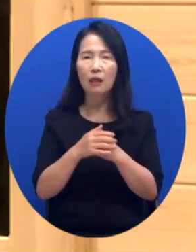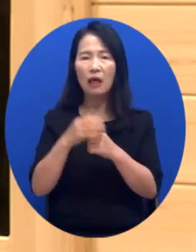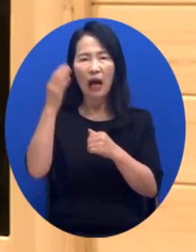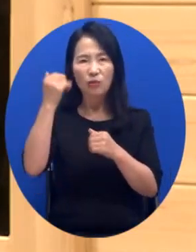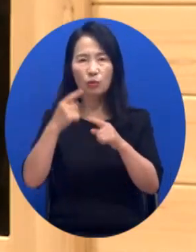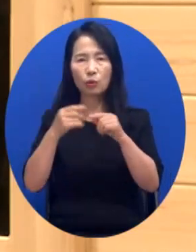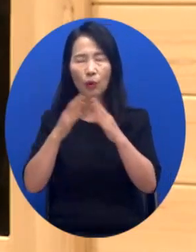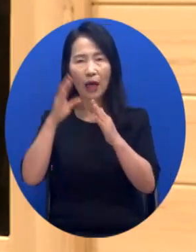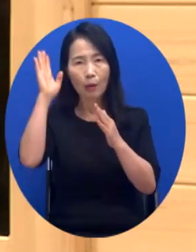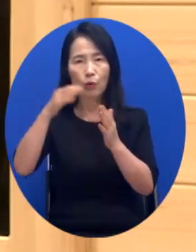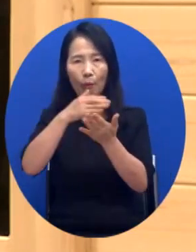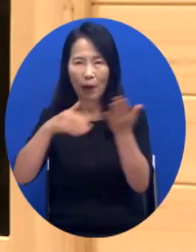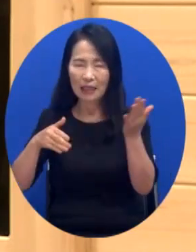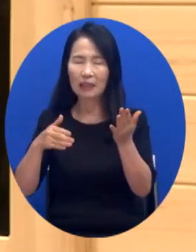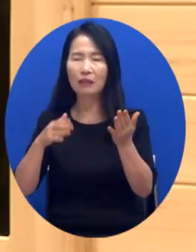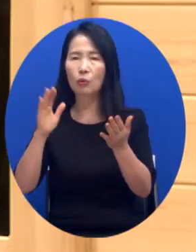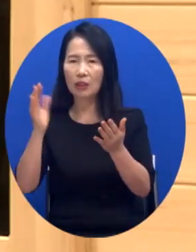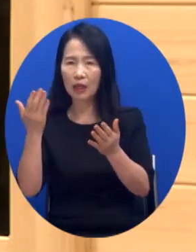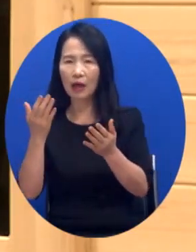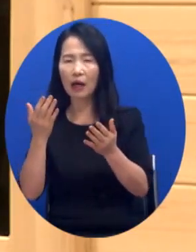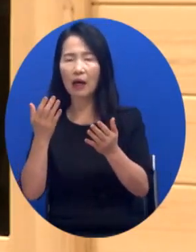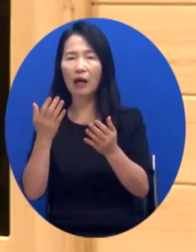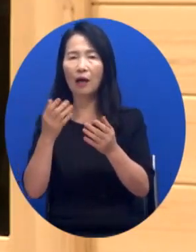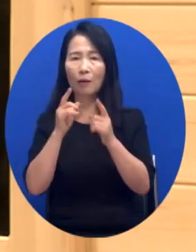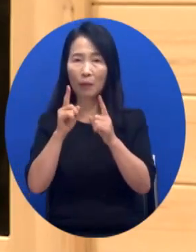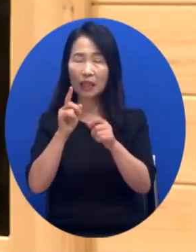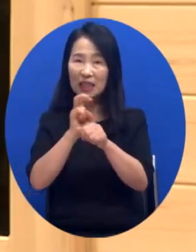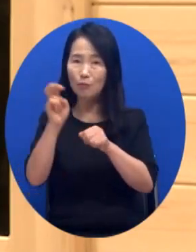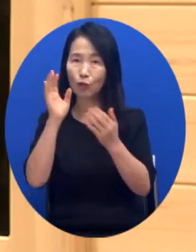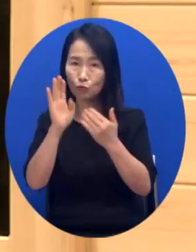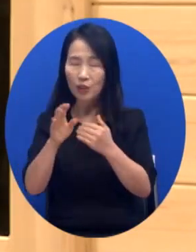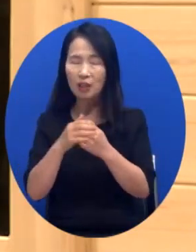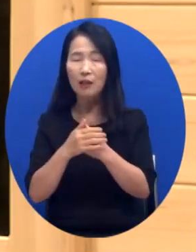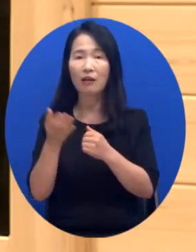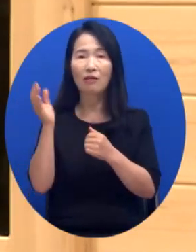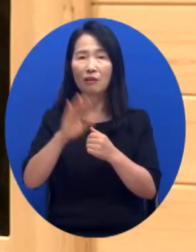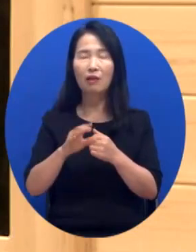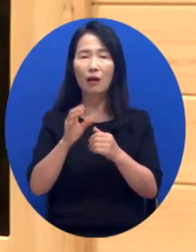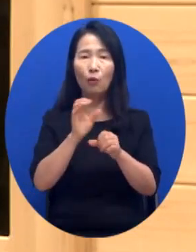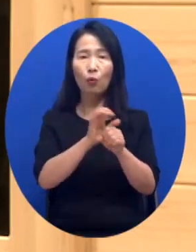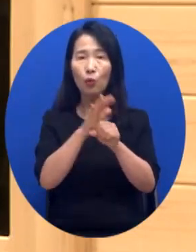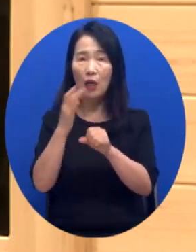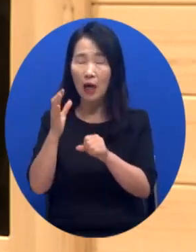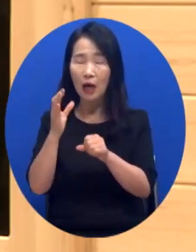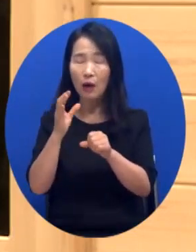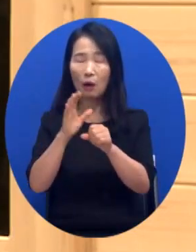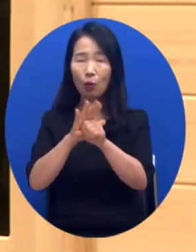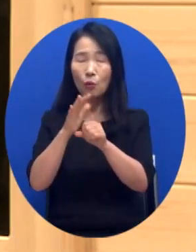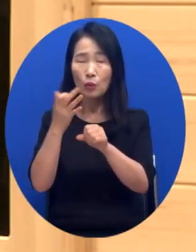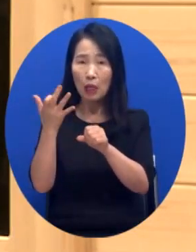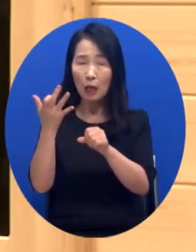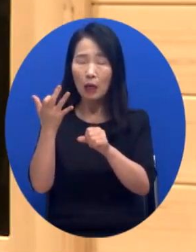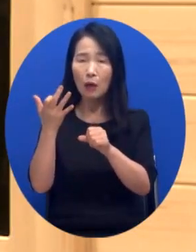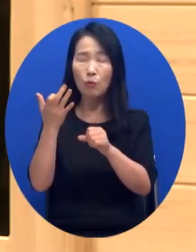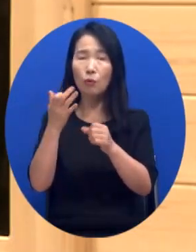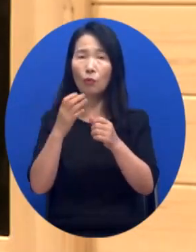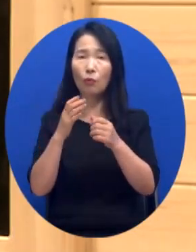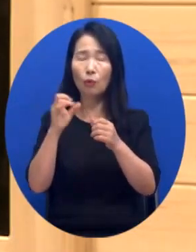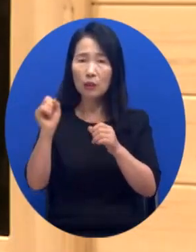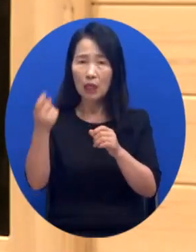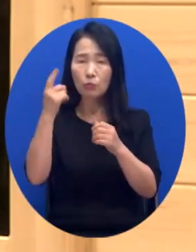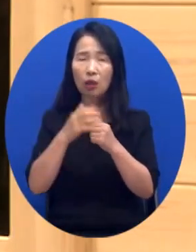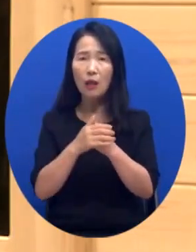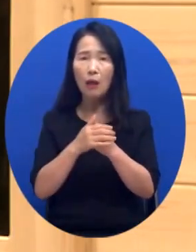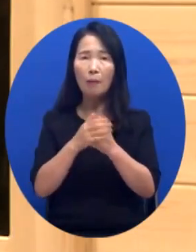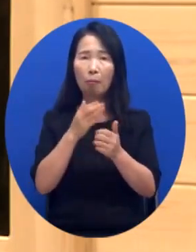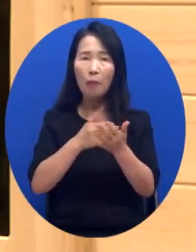난다. 그런데 코로나라고 하는 이 괴물단지가 나타나서 반의 반토막을 내버리고 말았습니다. 지금